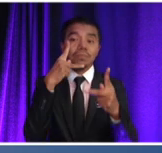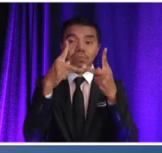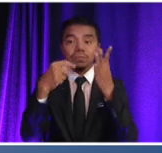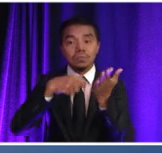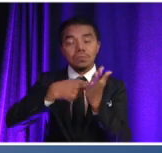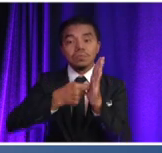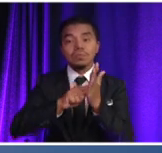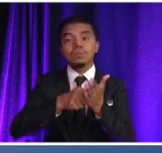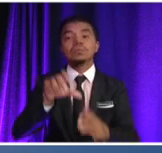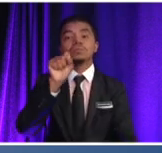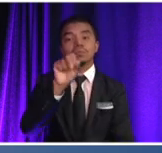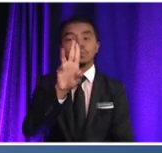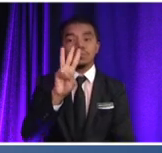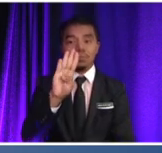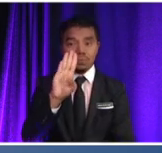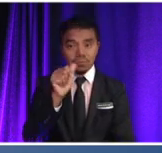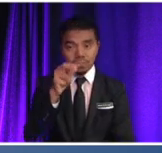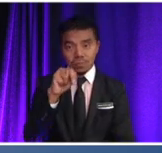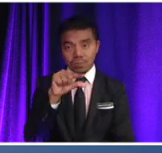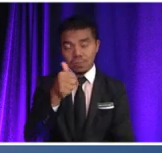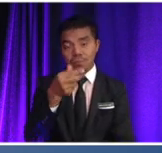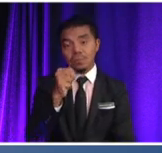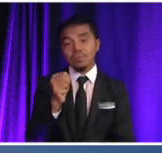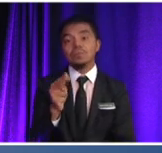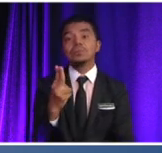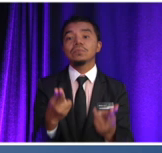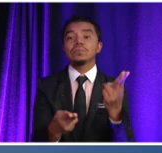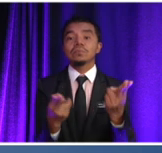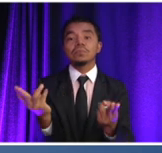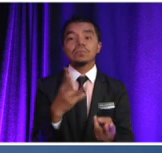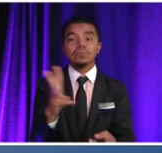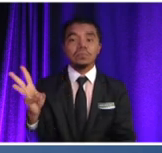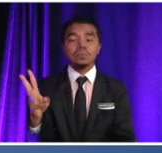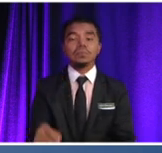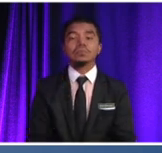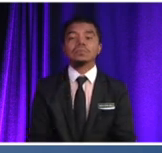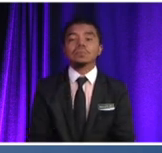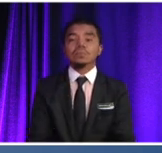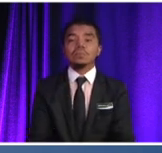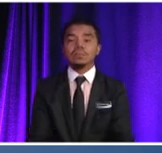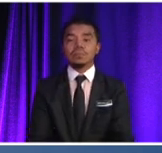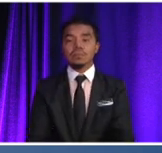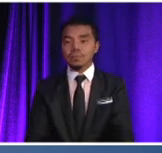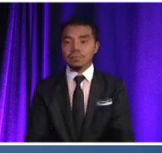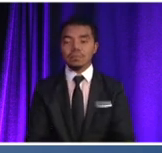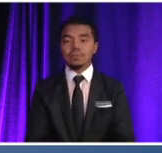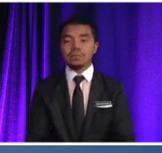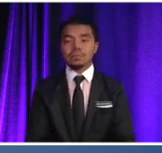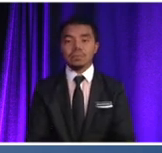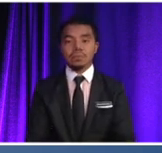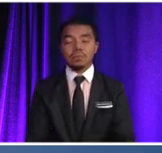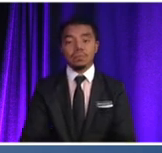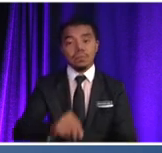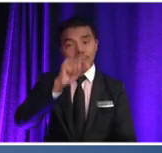Usahawan oke yang mengembangkan ekonomi Jadi apa yang kita perlu buat di sini ialah tandakan